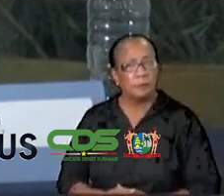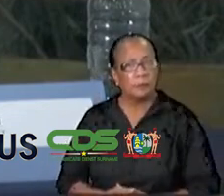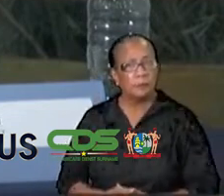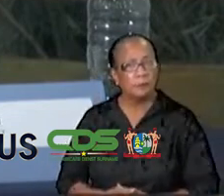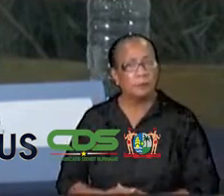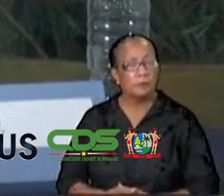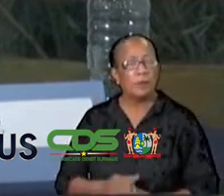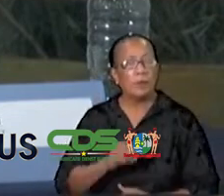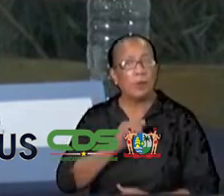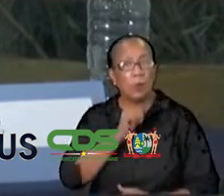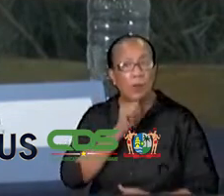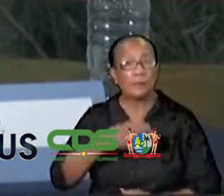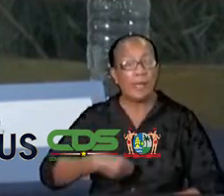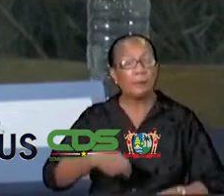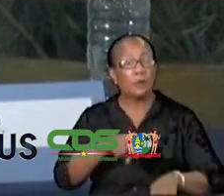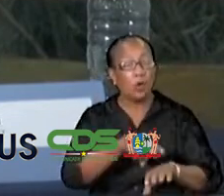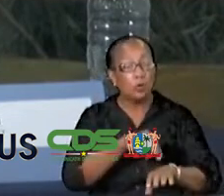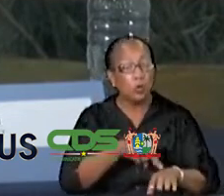Wat hebben we nog meer nodig?